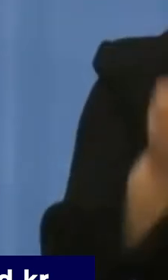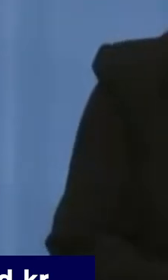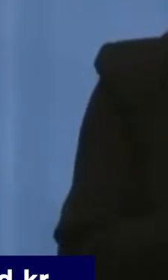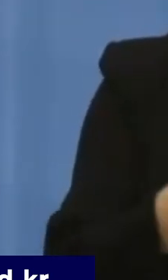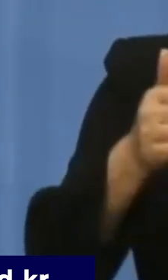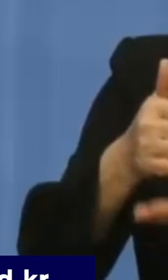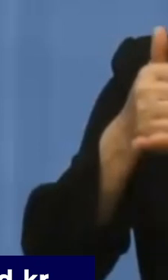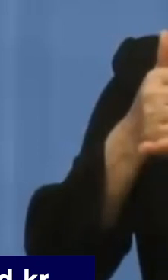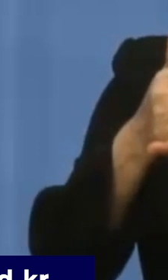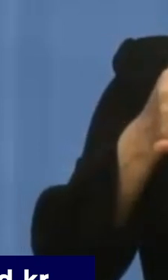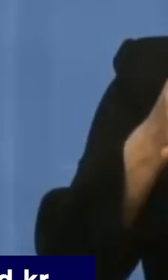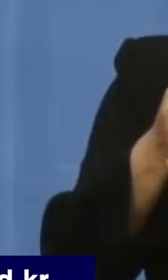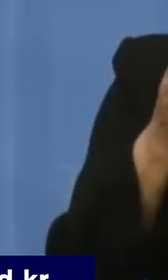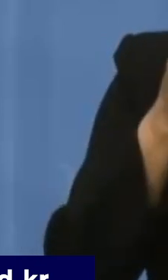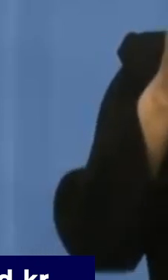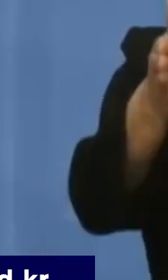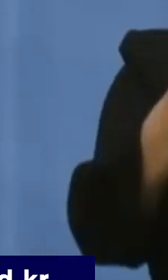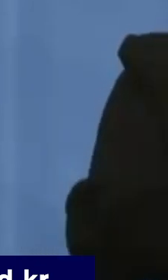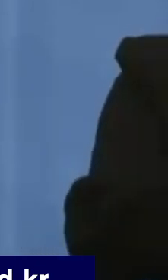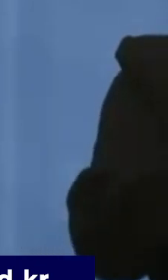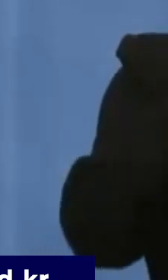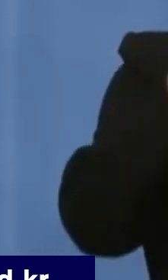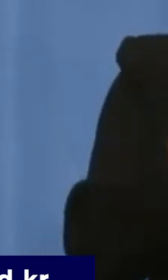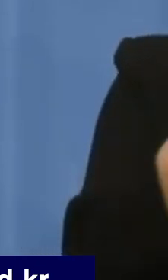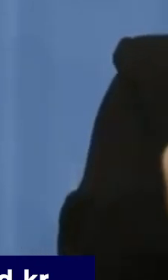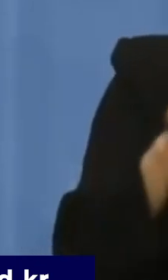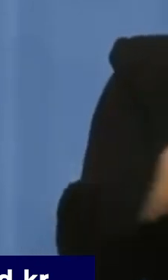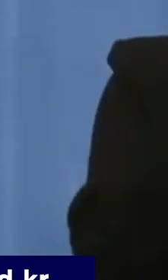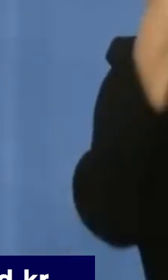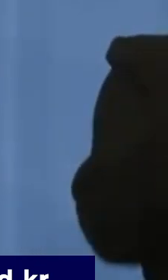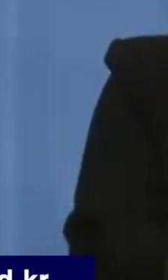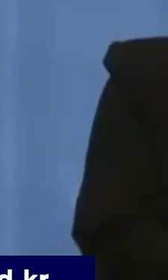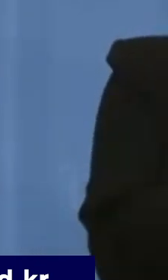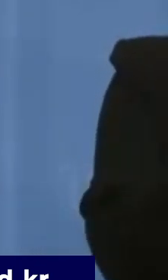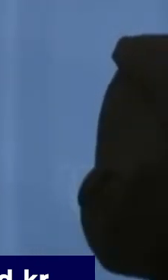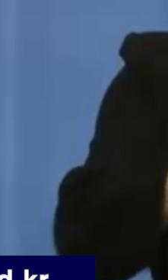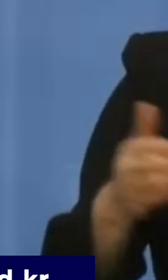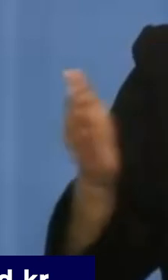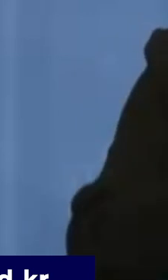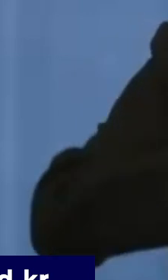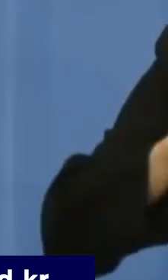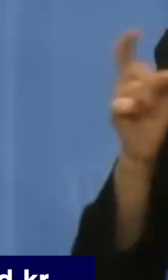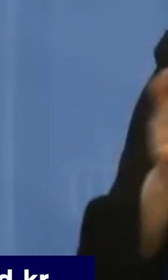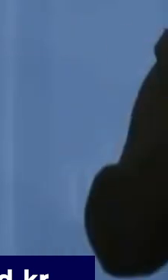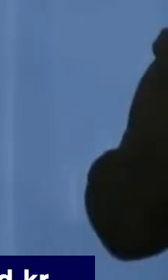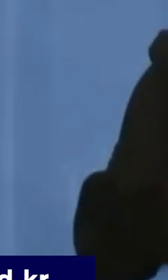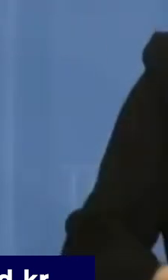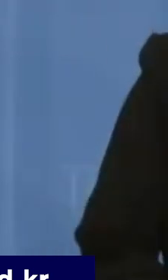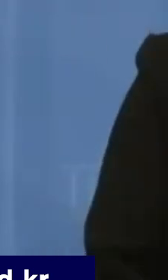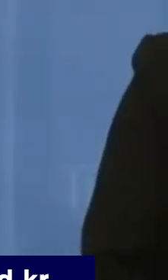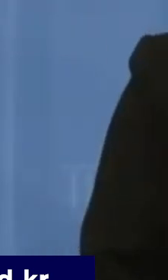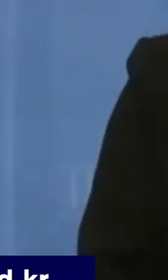추천하거나 일방만이 특검을 추천하도록 하면 특검은 추천 과정에서부터 정쟁의 대상이 될